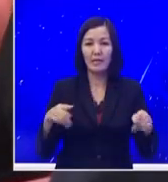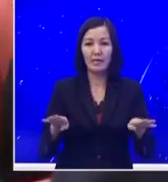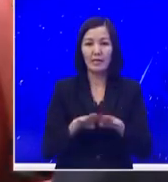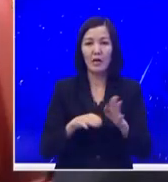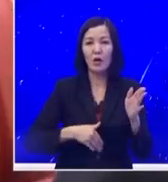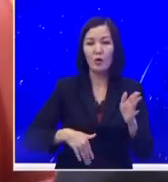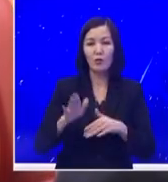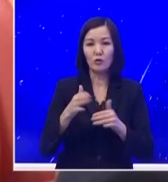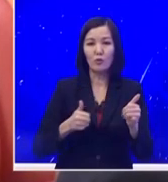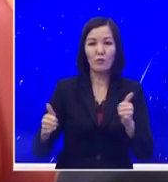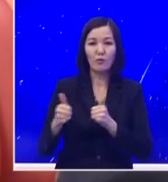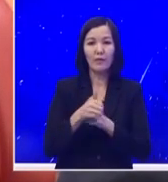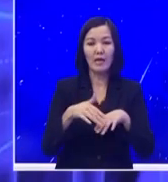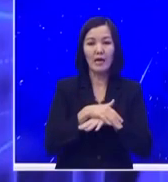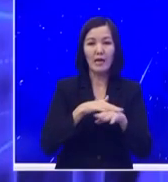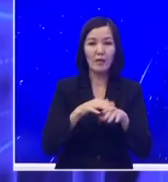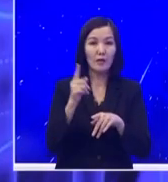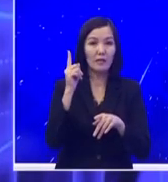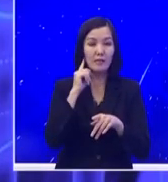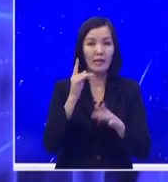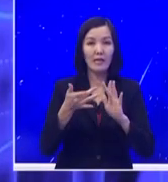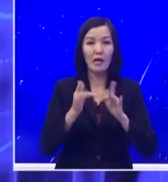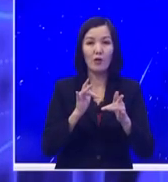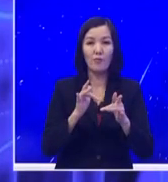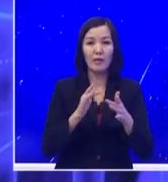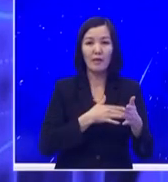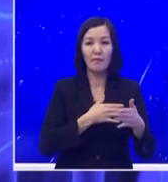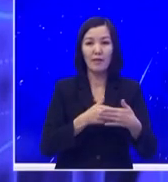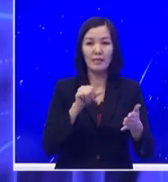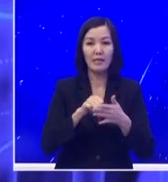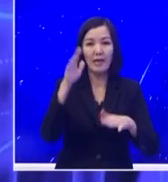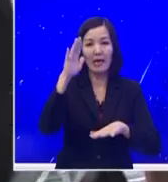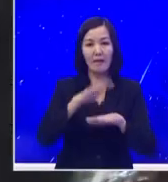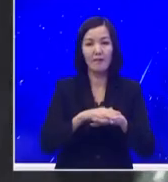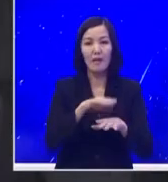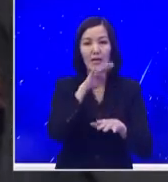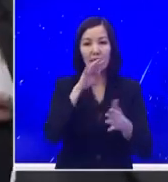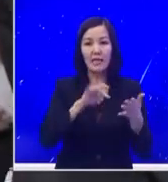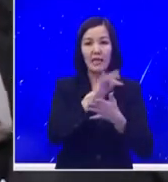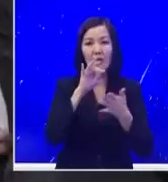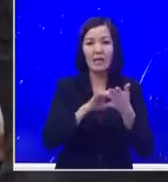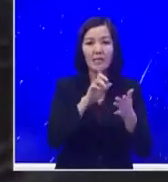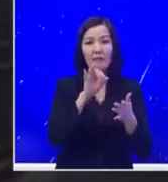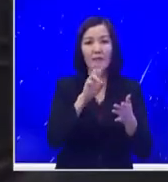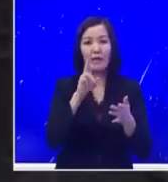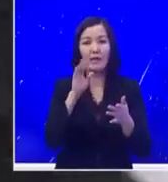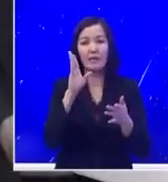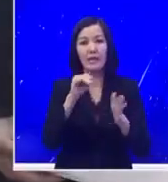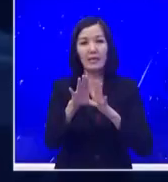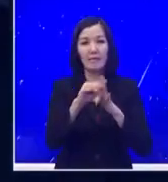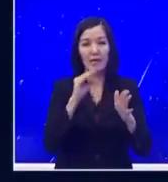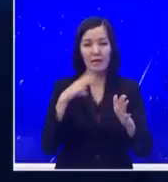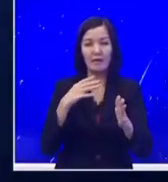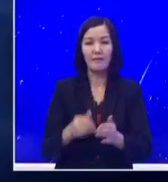оза шықты. Халық үніне құлақ асатын әлеуметтік желідегі белсенді әкім деп Текелі қаласының әкімі Бақтияр Өнербаев